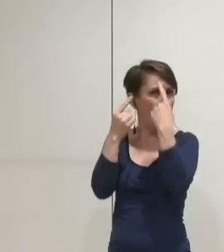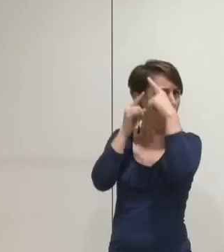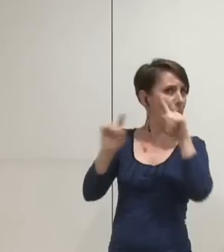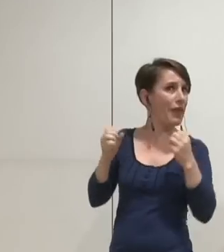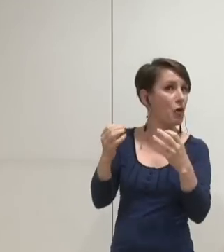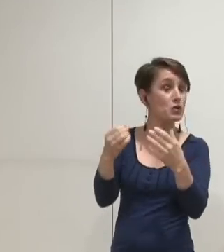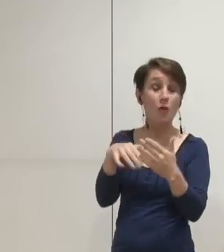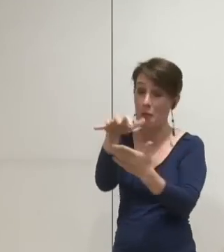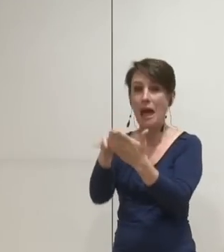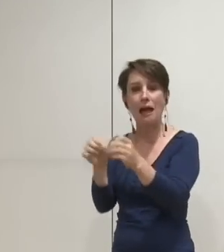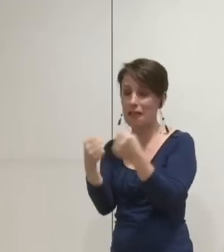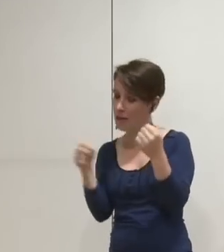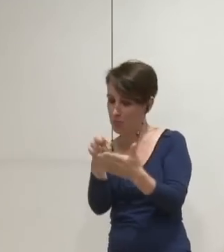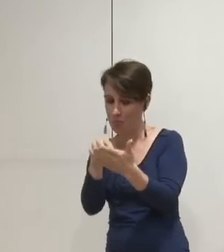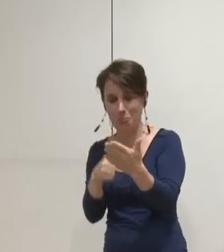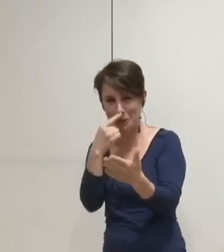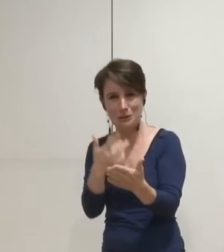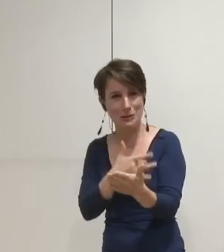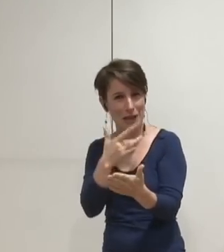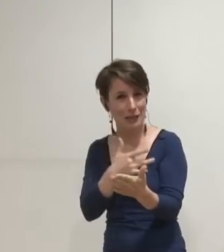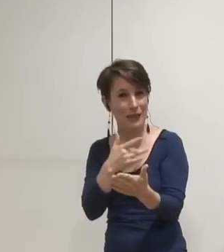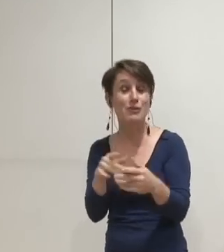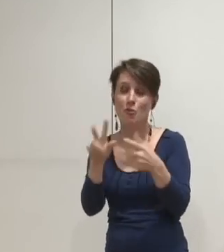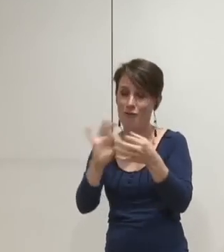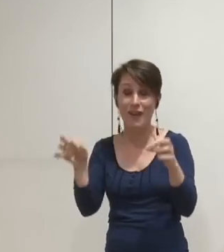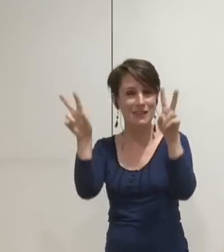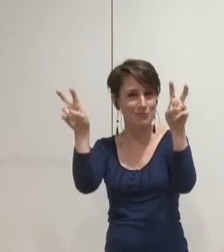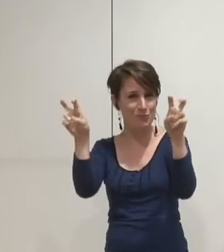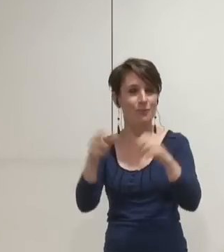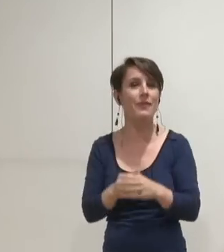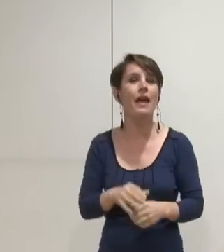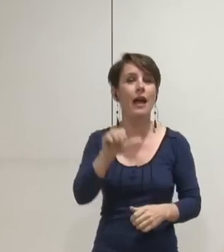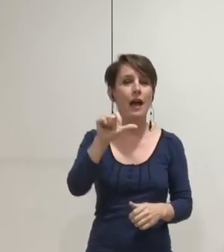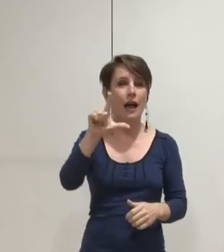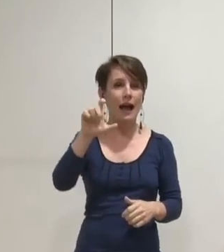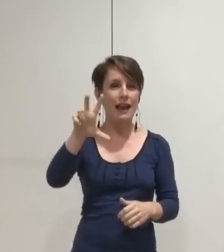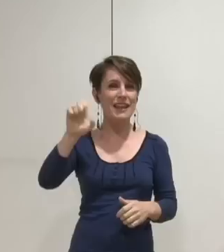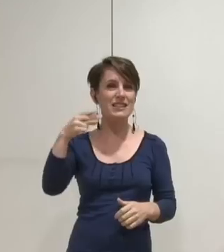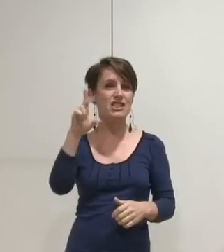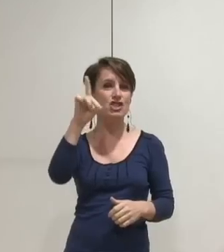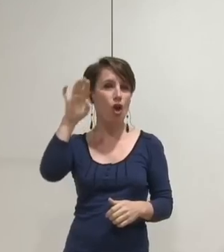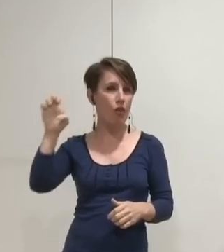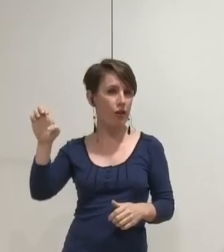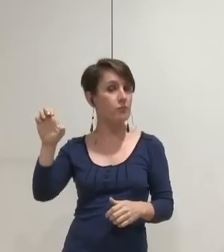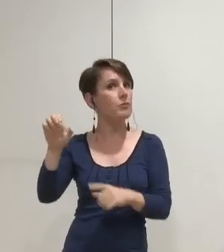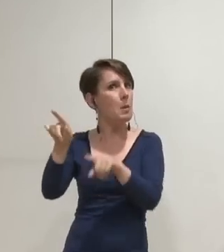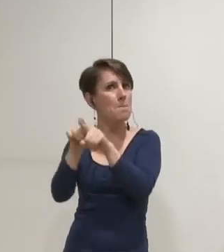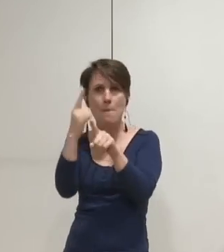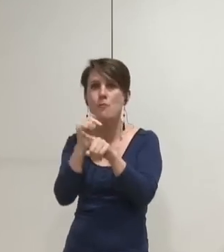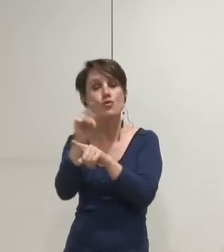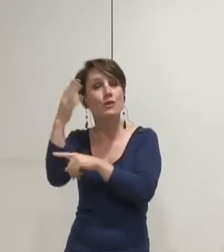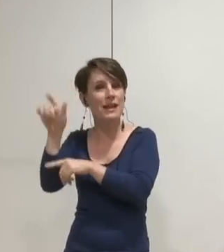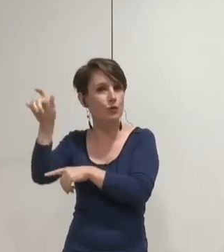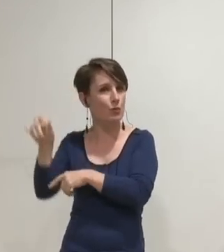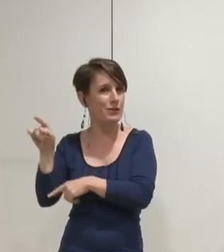pour le coup c'était intéressant je le cite Alexandre donc là c'est pas le même Alexandre c'est un autre un soutien très